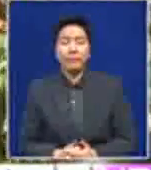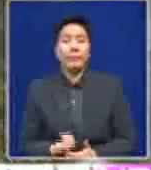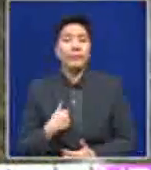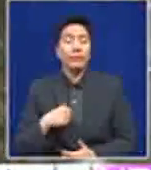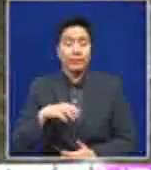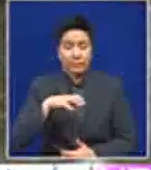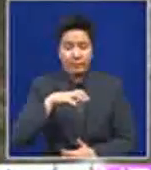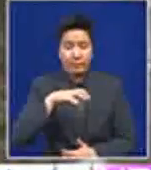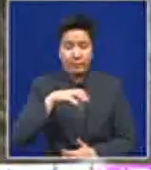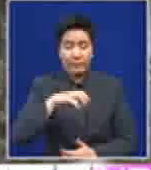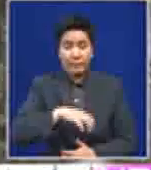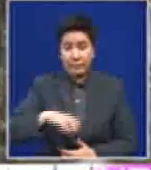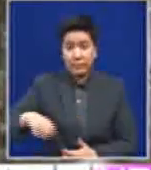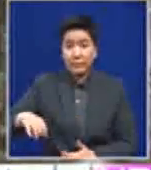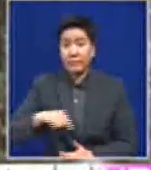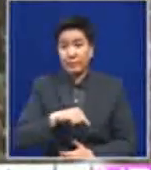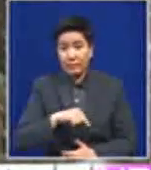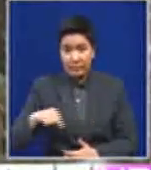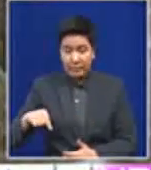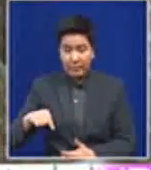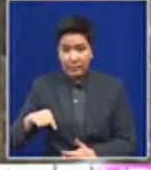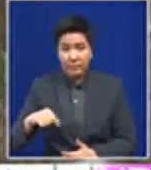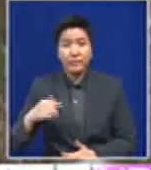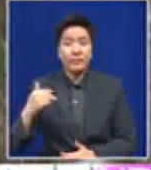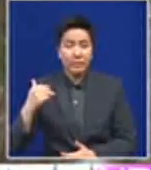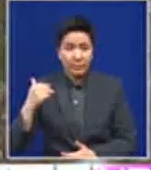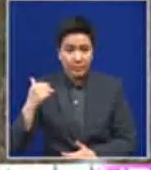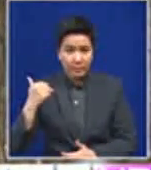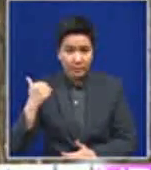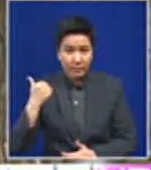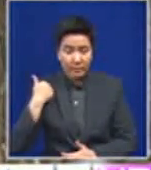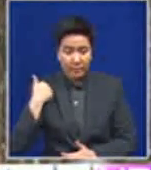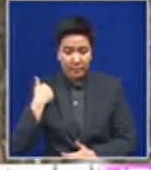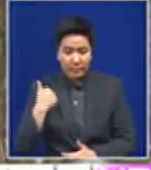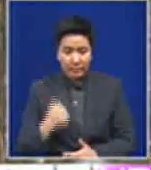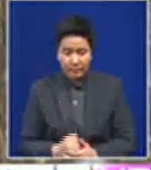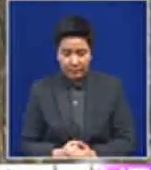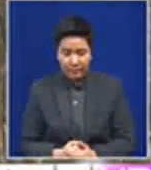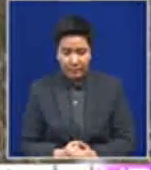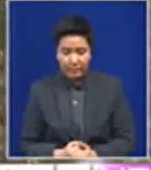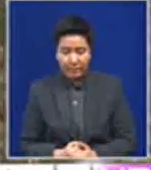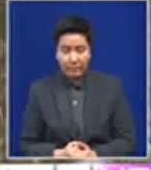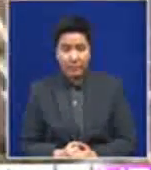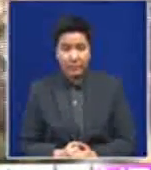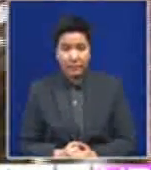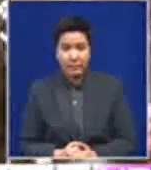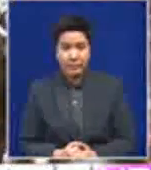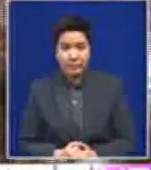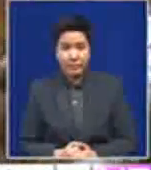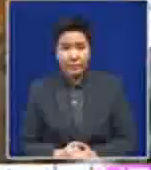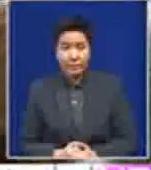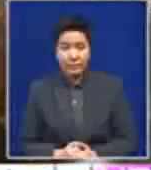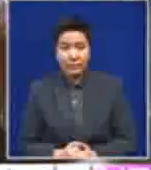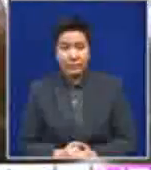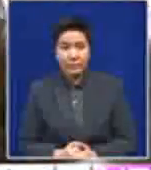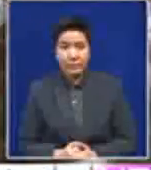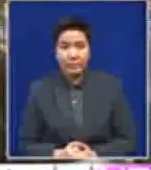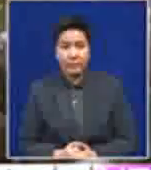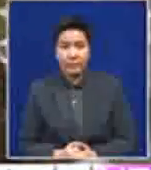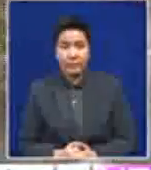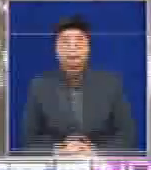นี้ก็มีพื้นที่ร้อยกว่าไร่นะฮะก็จะเป็นหมู่แปดพื้นที่ตำบลแ